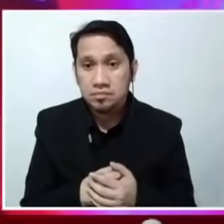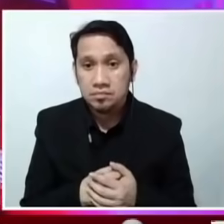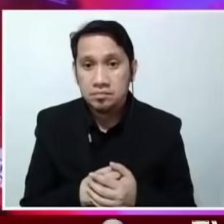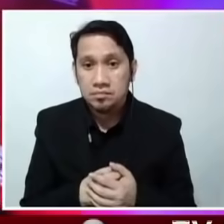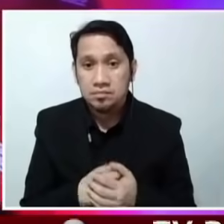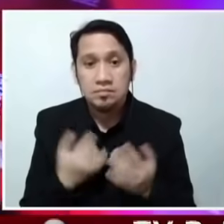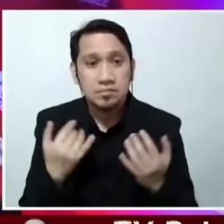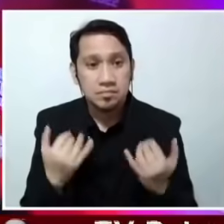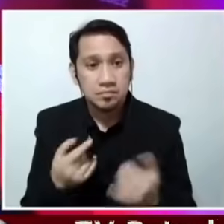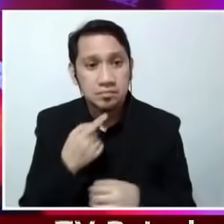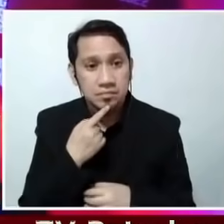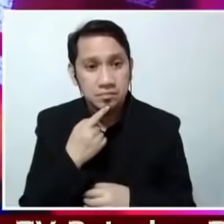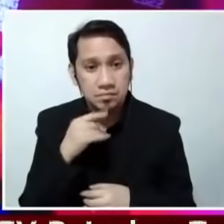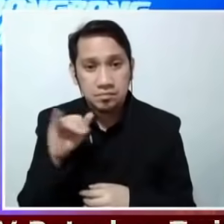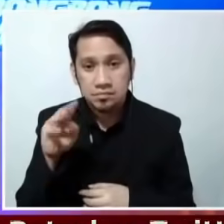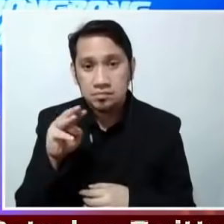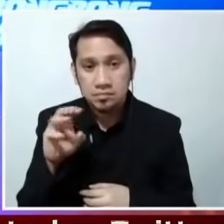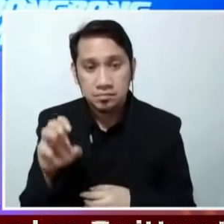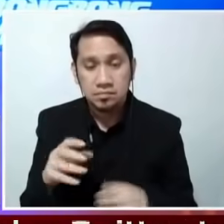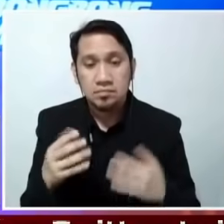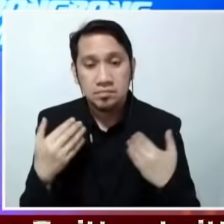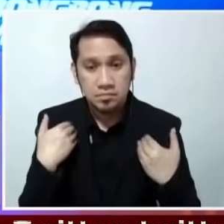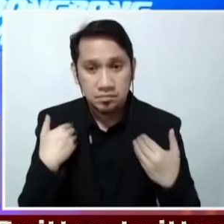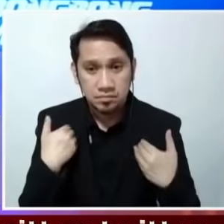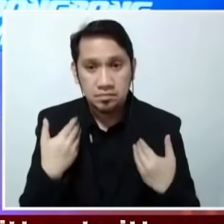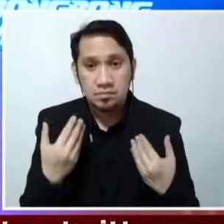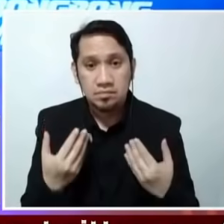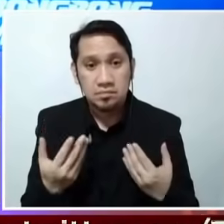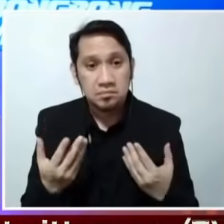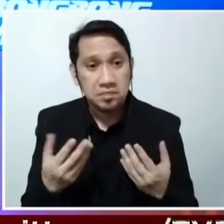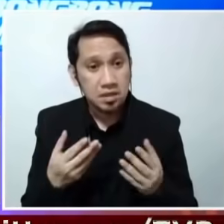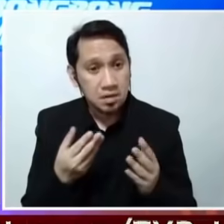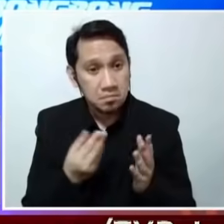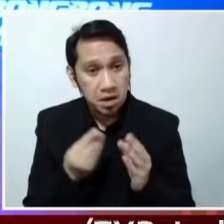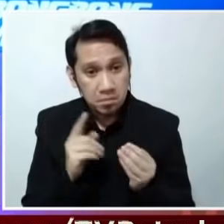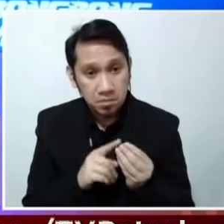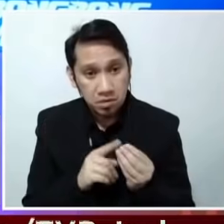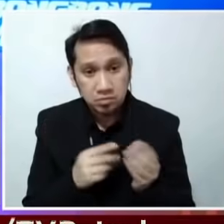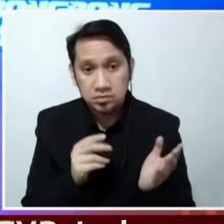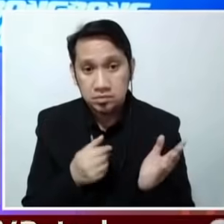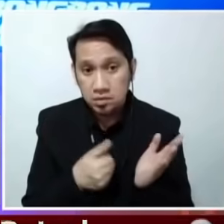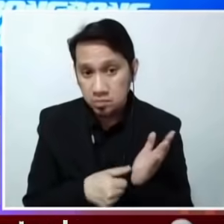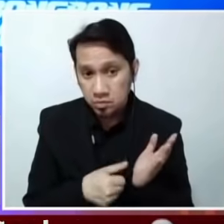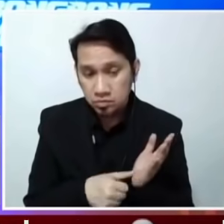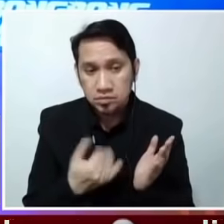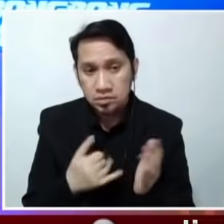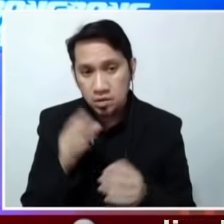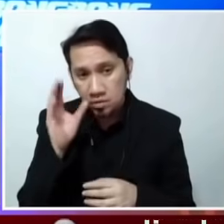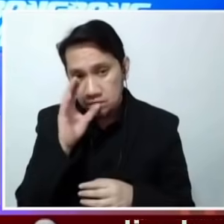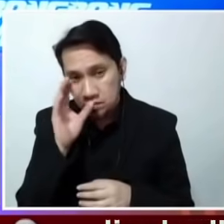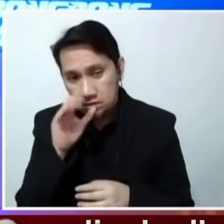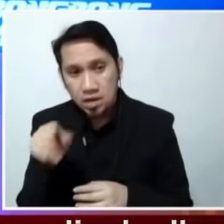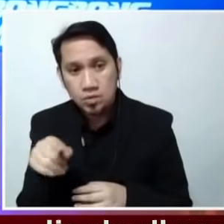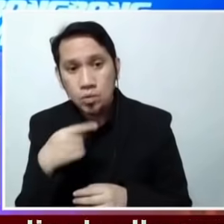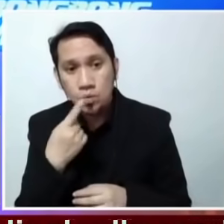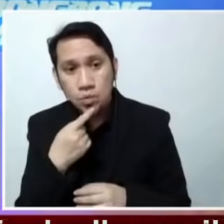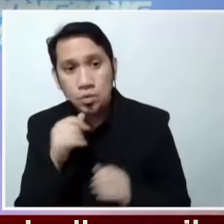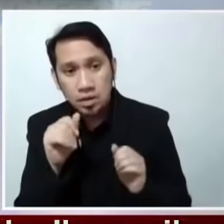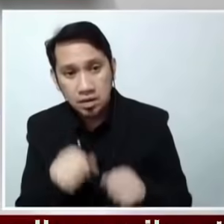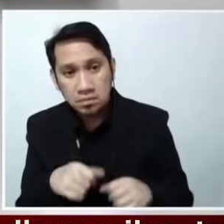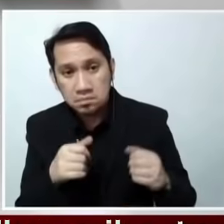Pero gate ni Senator Amy, na bukod sa mahahatid na boto, hinahanap din nila sa kandidato ang makakasundo ni Marcos sa